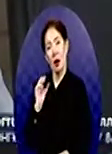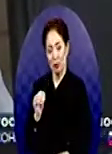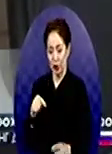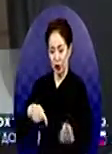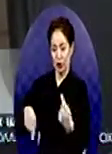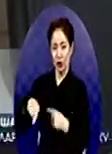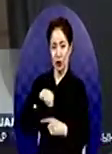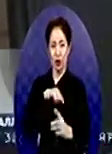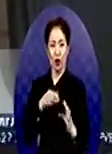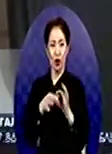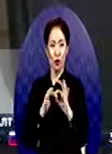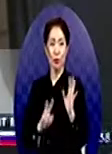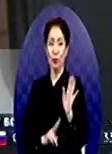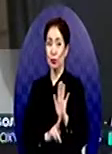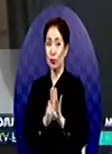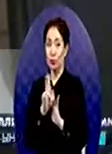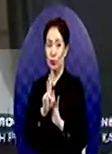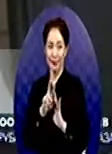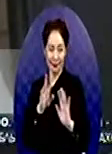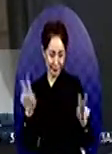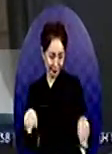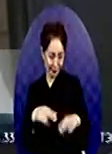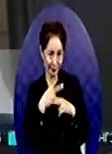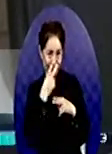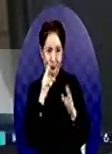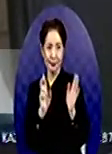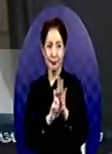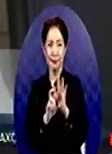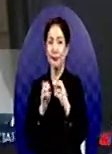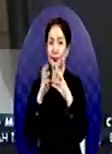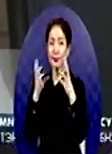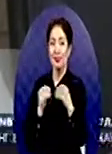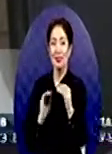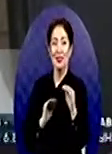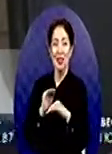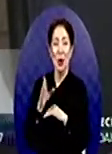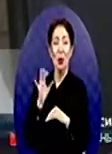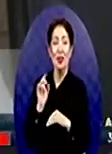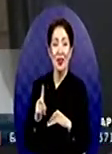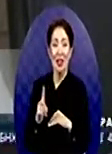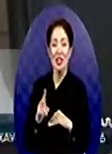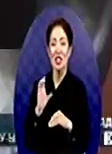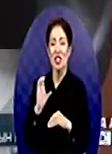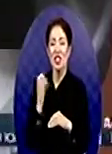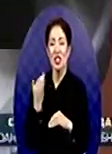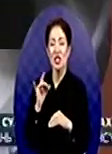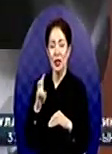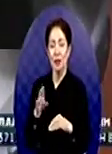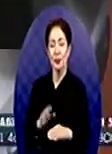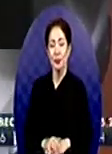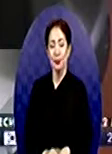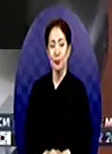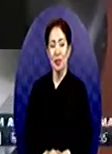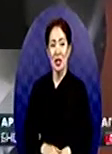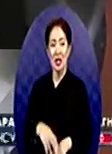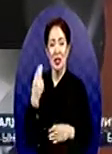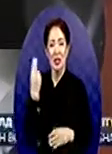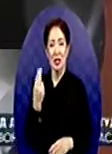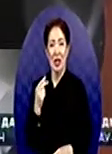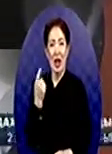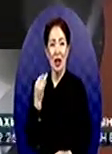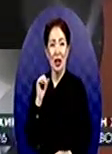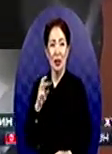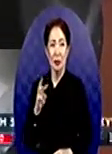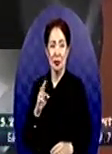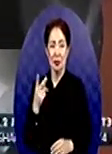үүсгэж өөртөө дүн шинжилгээ хийх боломжийг бүрдүүлж өгч байгаа ийм давуу талтай юм систем нэвтрж байгаамаа. Захим систем бий болсноор аюулгүй байдлыг